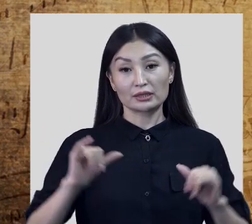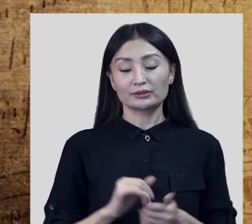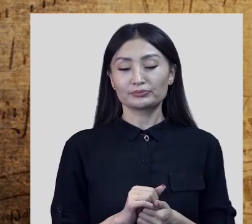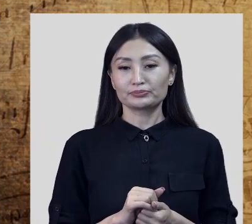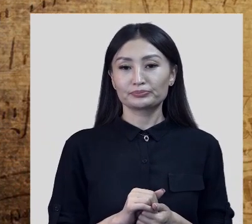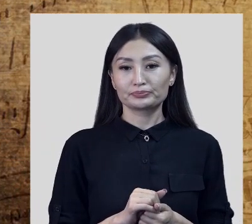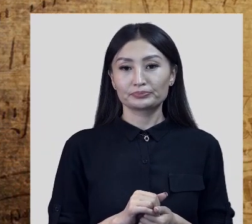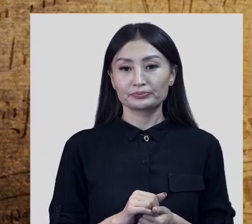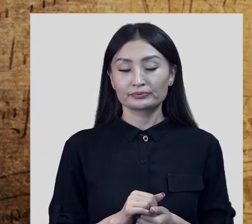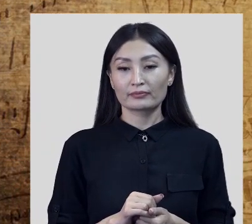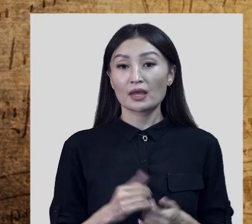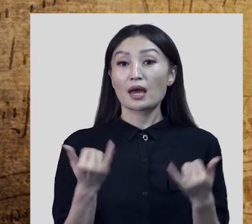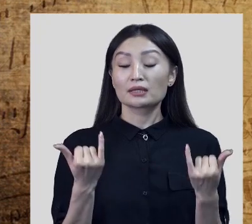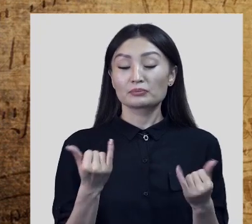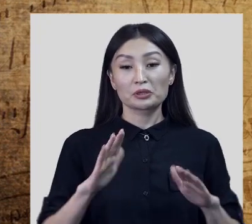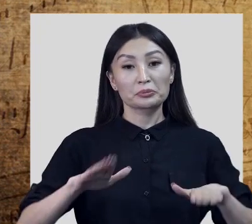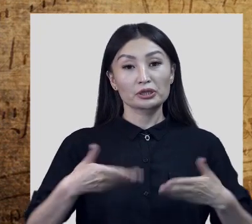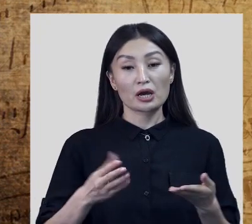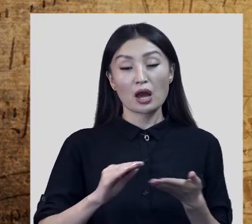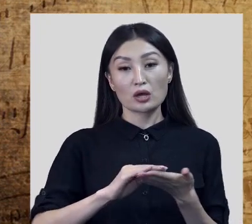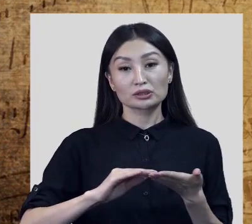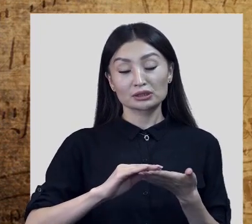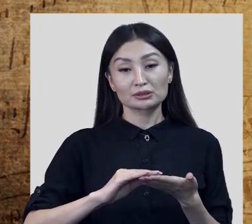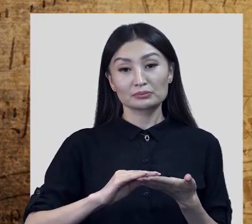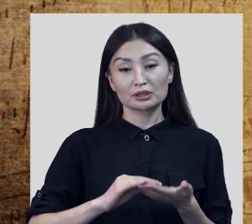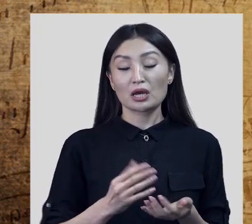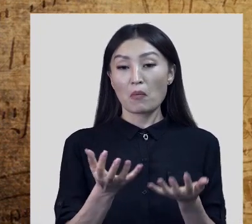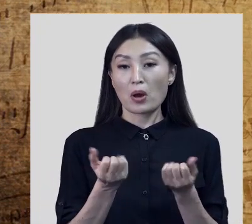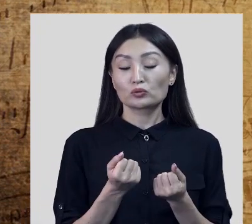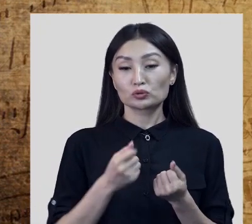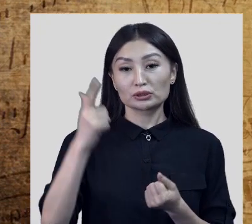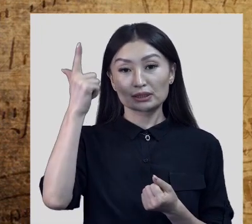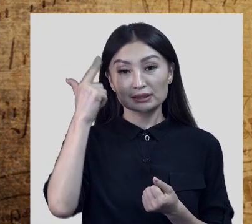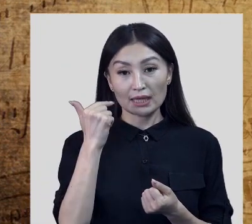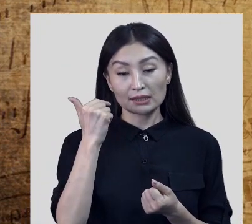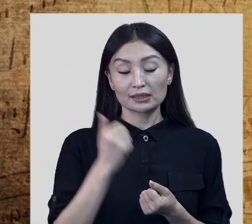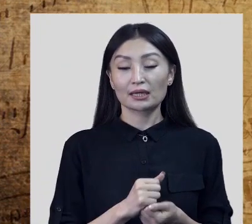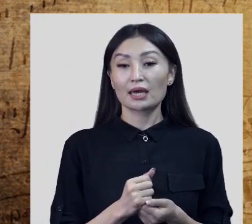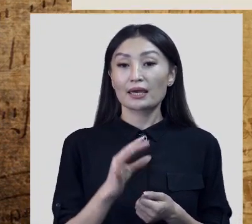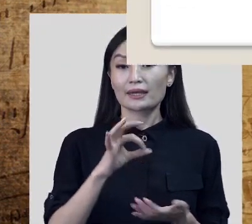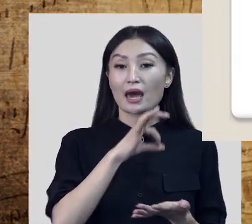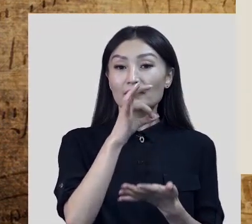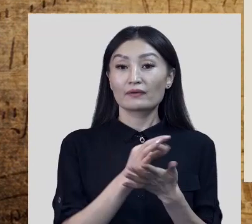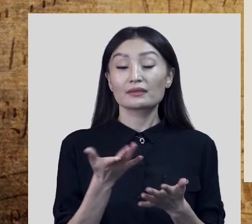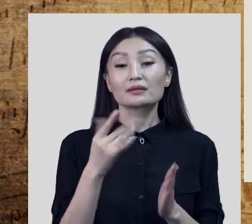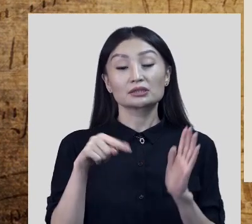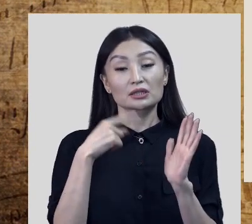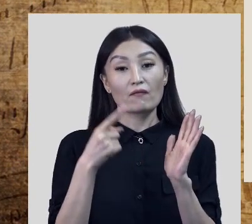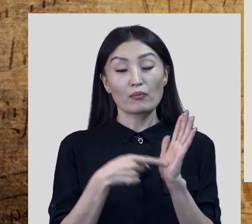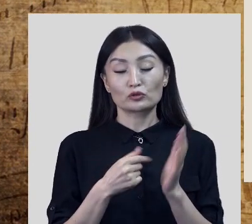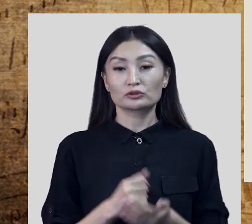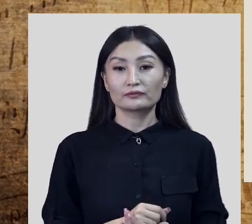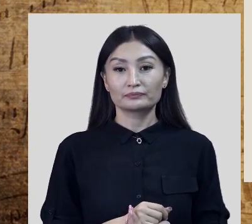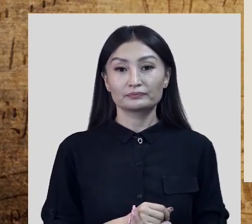а теперь предлагаю закрепить знание полученные в ходе сегодняшнего урока и ответить на несколько открытых